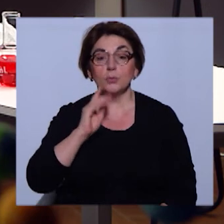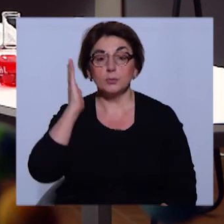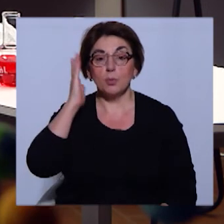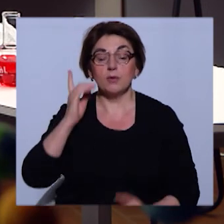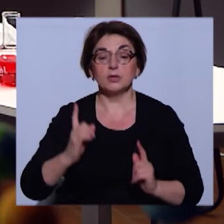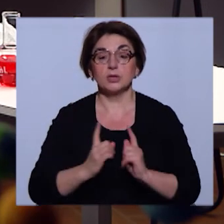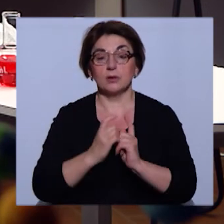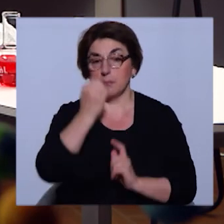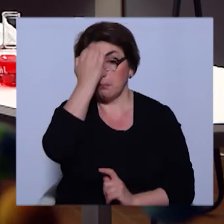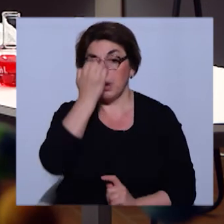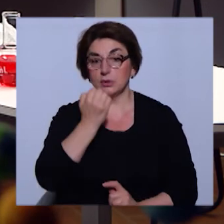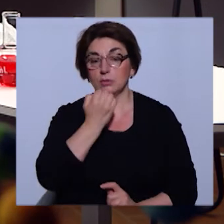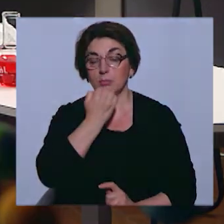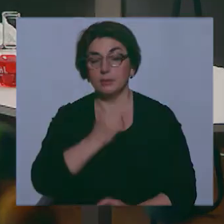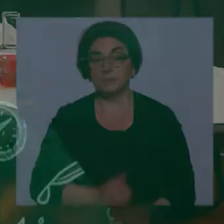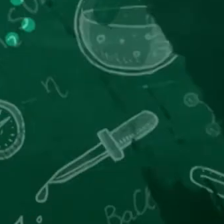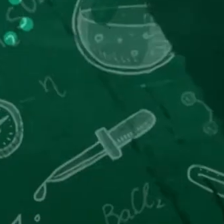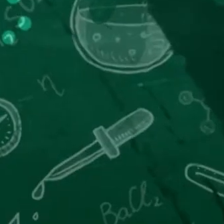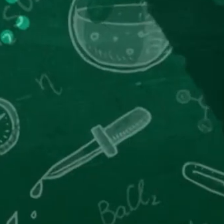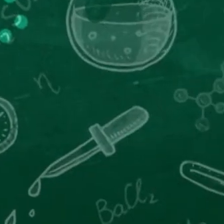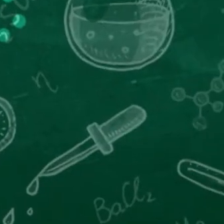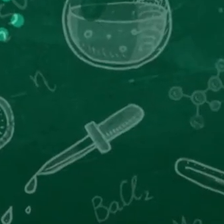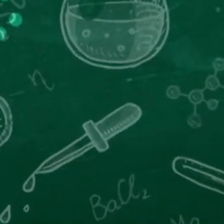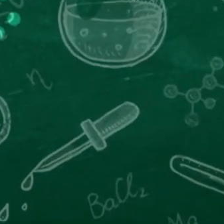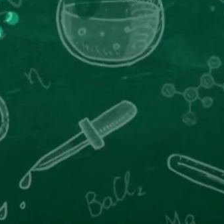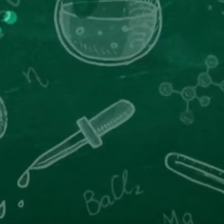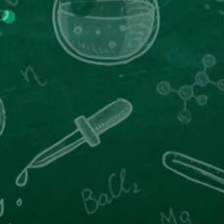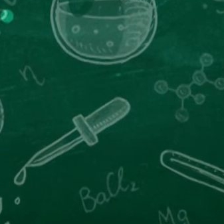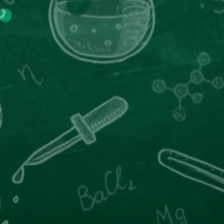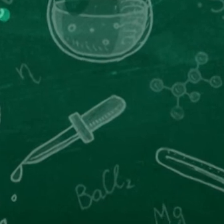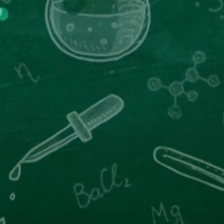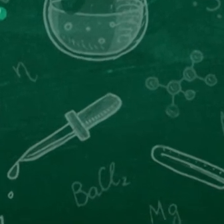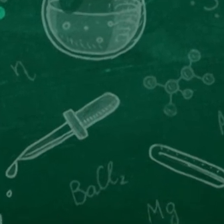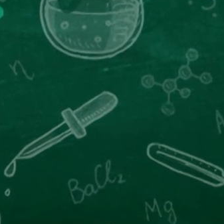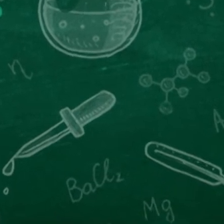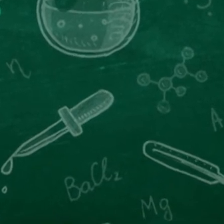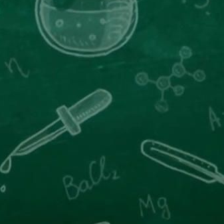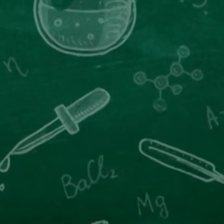დროებით მომავალ შეხვედრამდე. მადლობა.